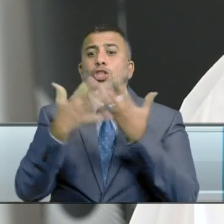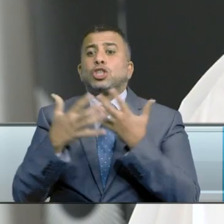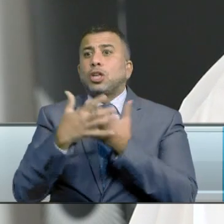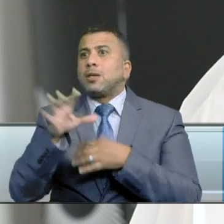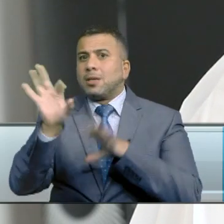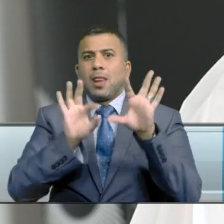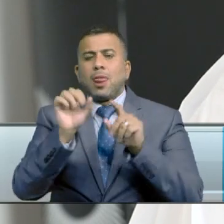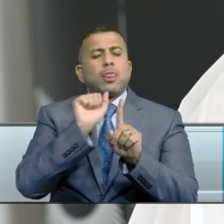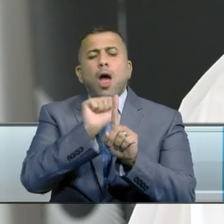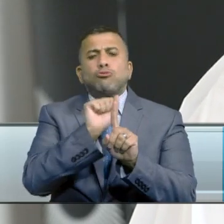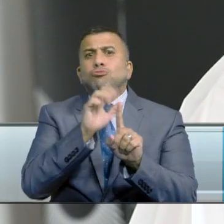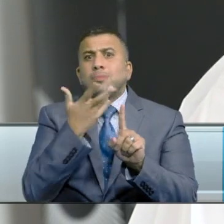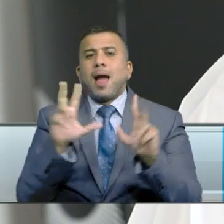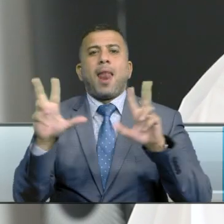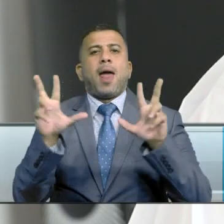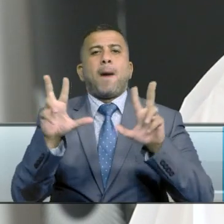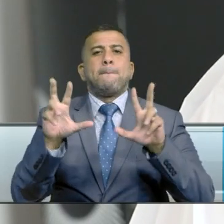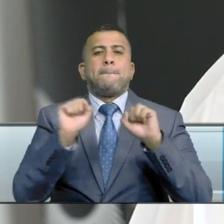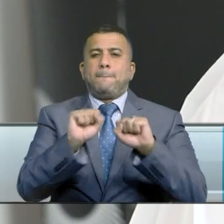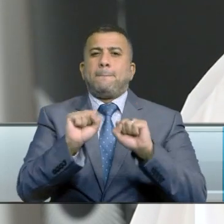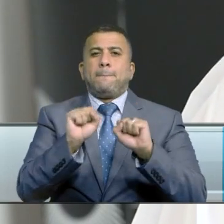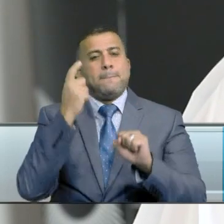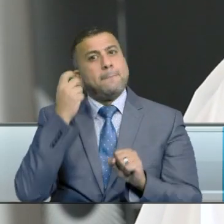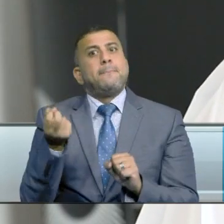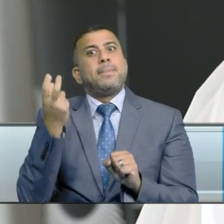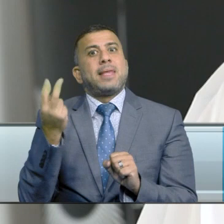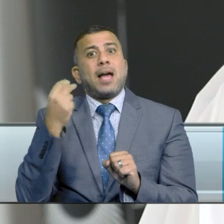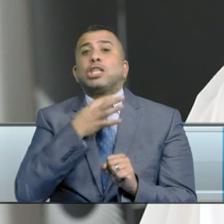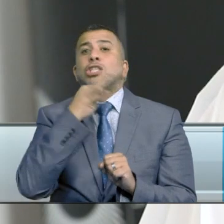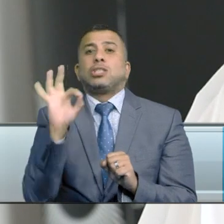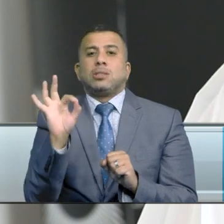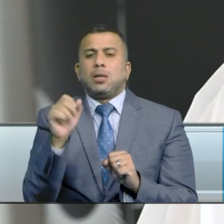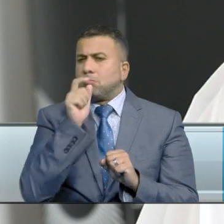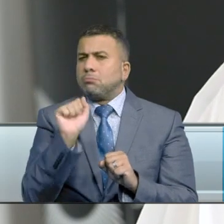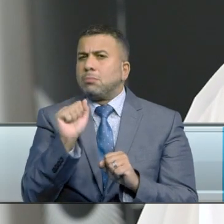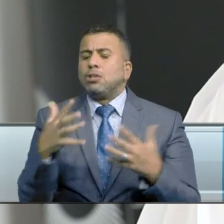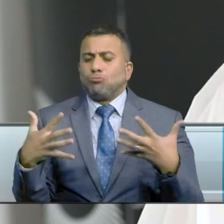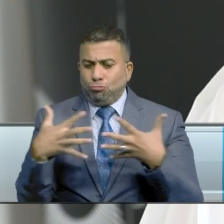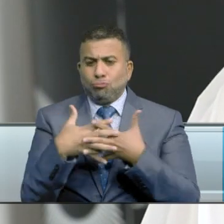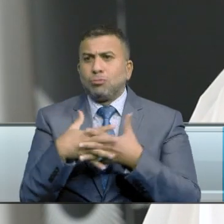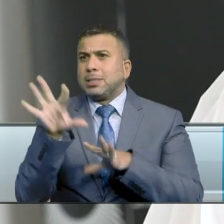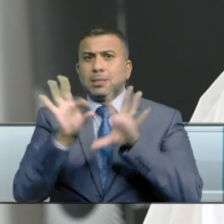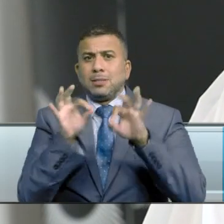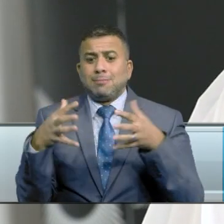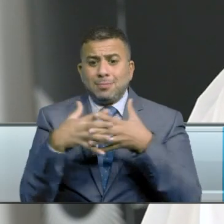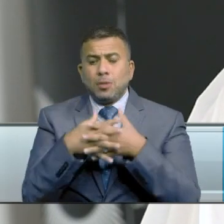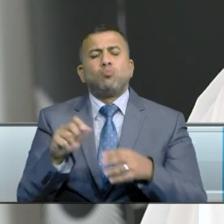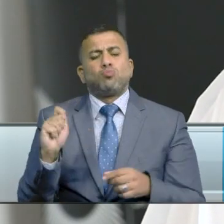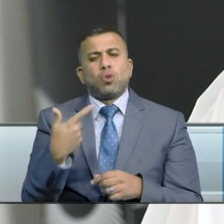الشركات التخصصية في المجال الإعلامي الإبداعي. قصدنا بهذه الشراكة